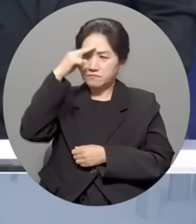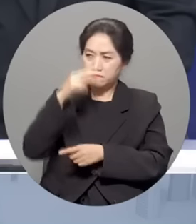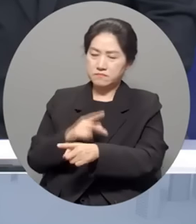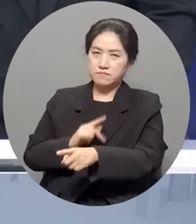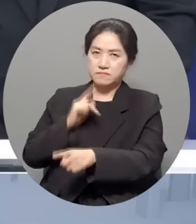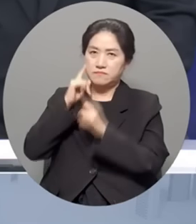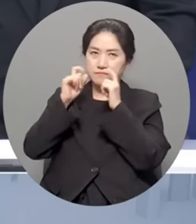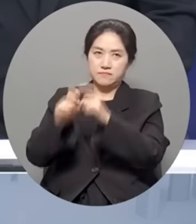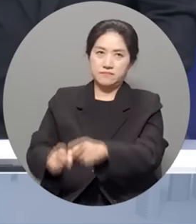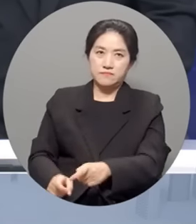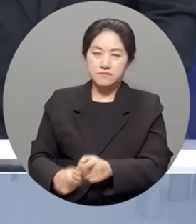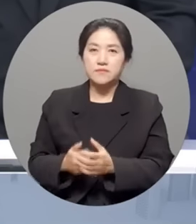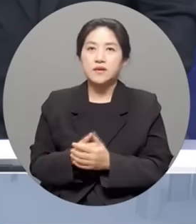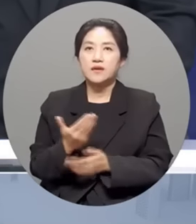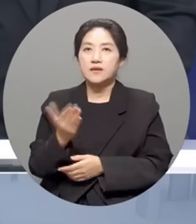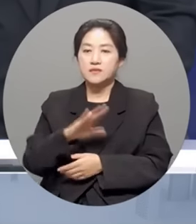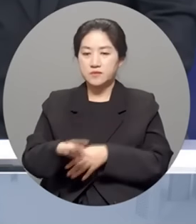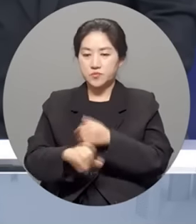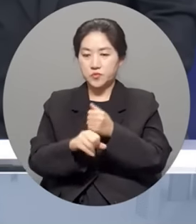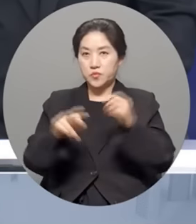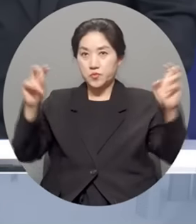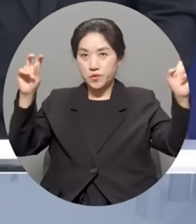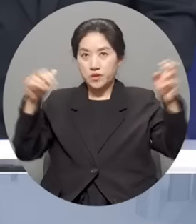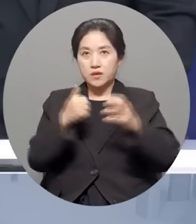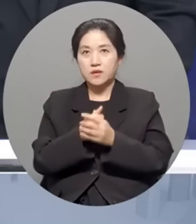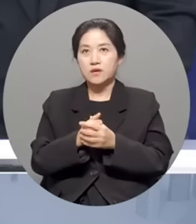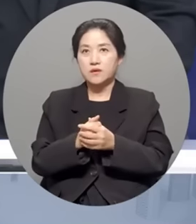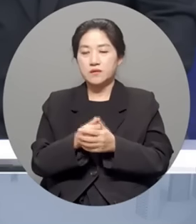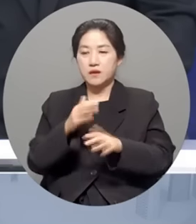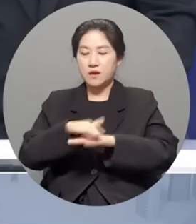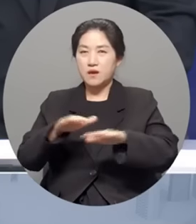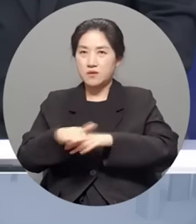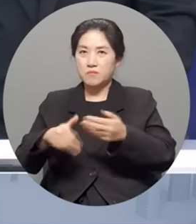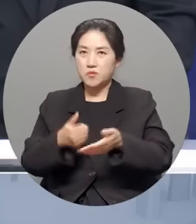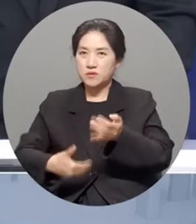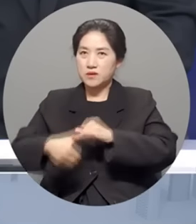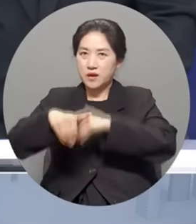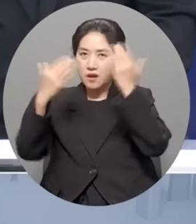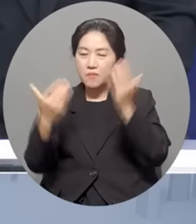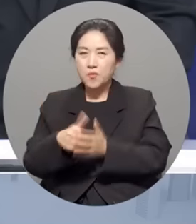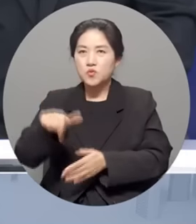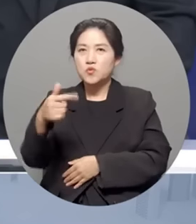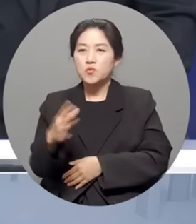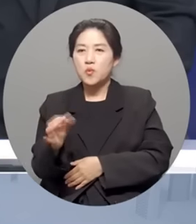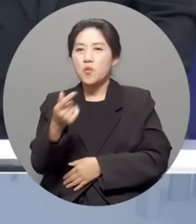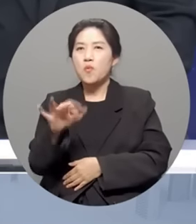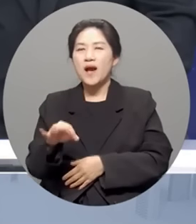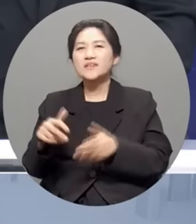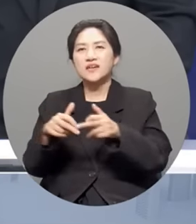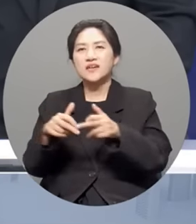의심하는 겁니다 다만 소속사 층은 이런 부적절한 뒤처리는 모두 공황장애 탓이었다 해명하고 있습니다네